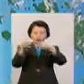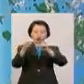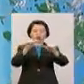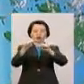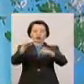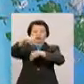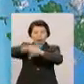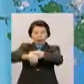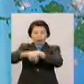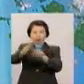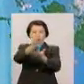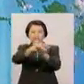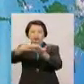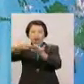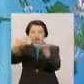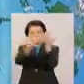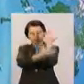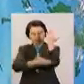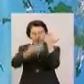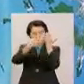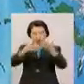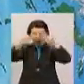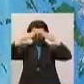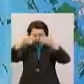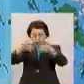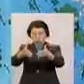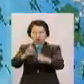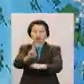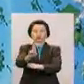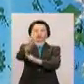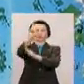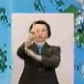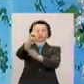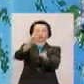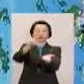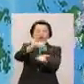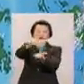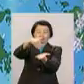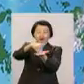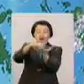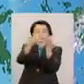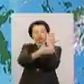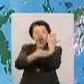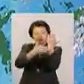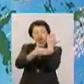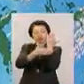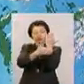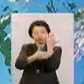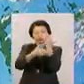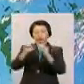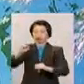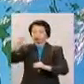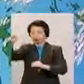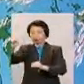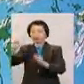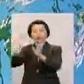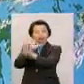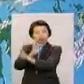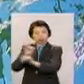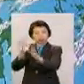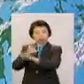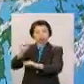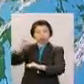pada malam ini di bahagian semenanjung, lebih tertumpu di bahagian utara ke tengah semenanjung, manakala untuk Sabah dan Sarawak pula